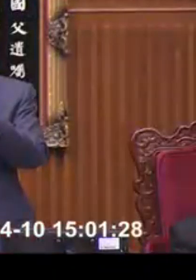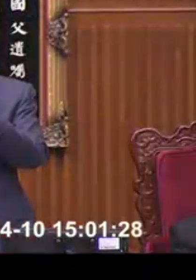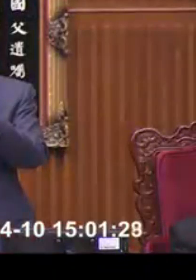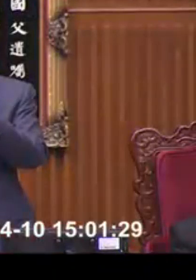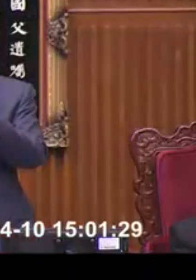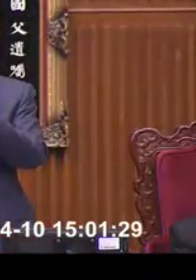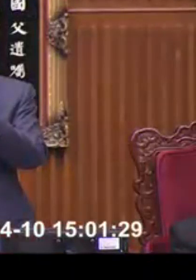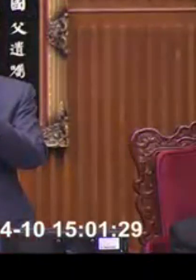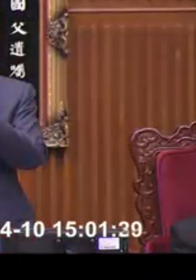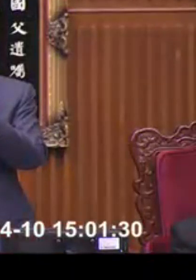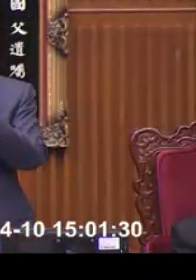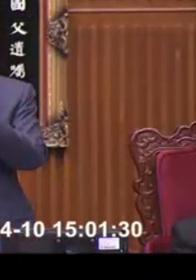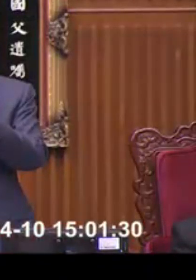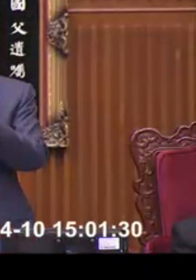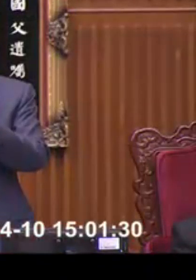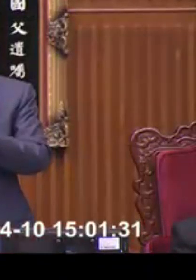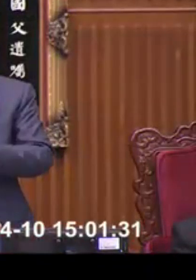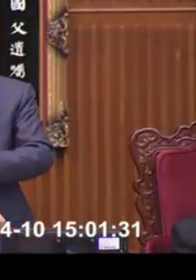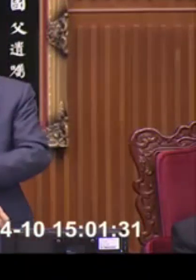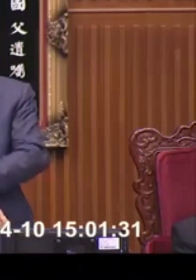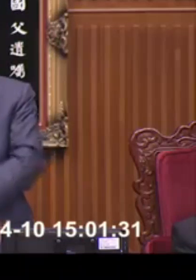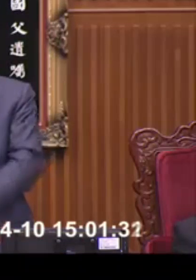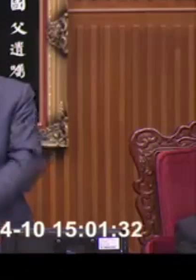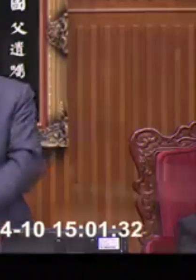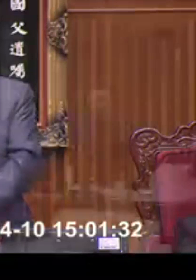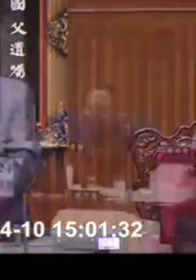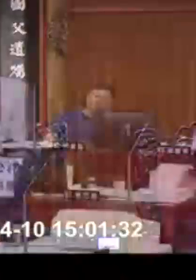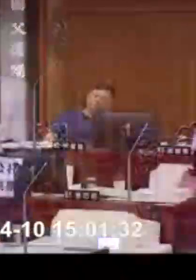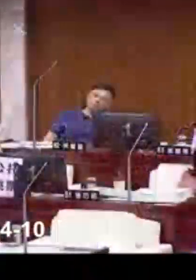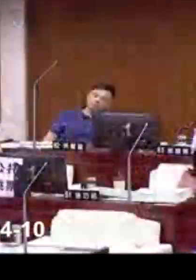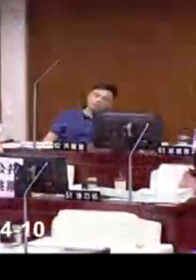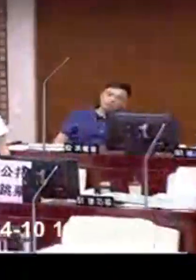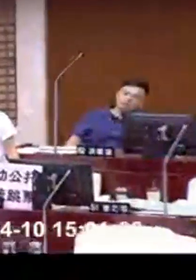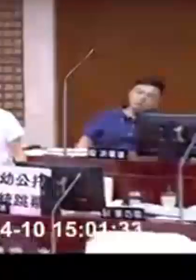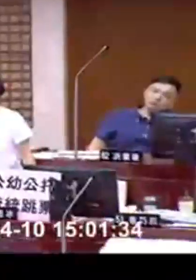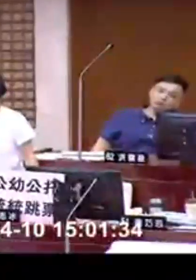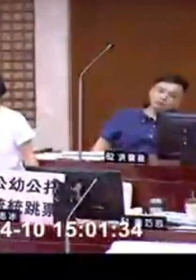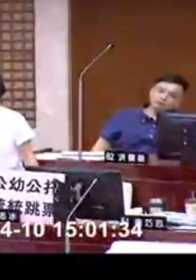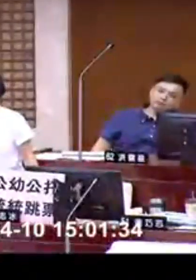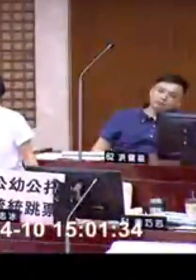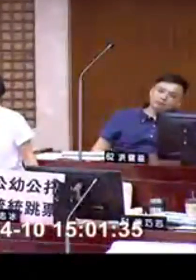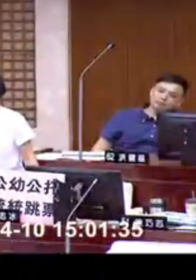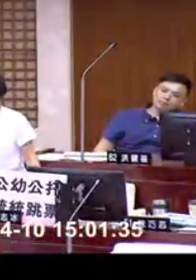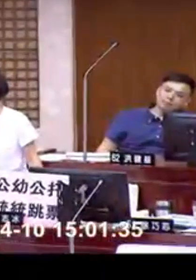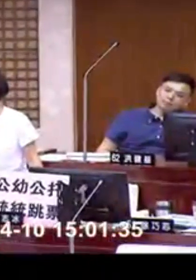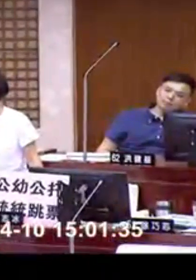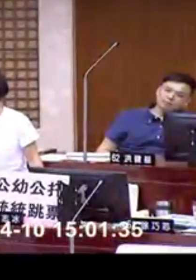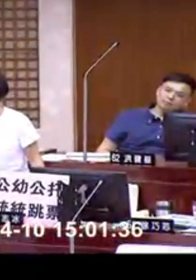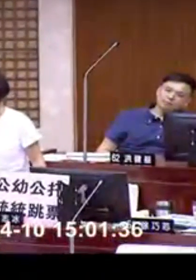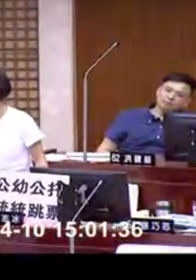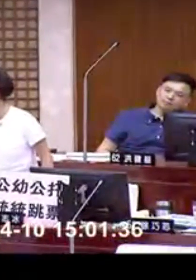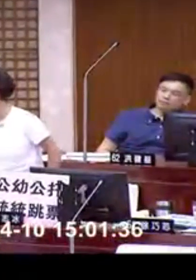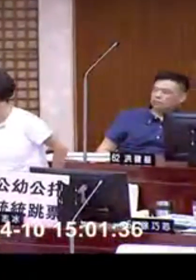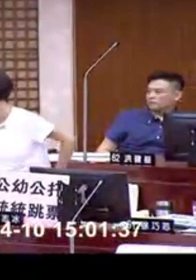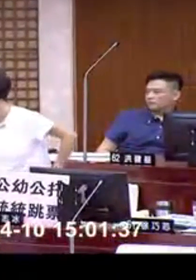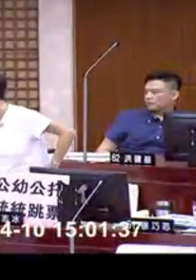现在到底是对市，还是在对总统候选人在做质询嘛？ 这 你这个先厘清嘛，要不然我们怎么往下继续呢？ 市长，还是请你自